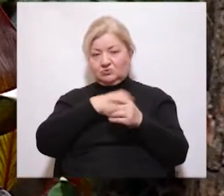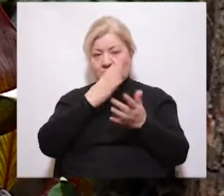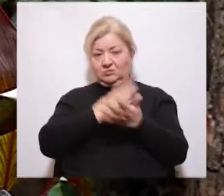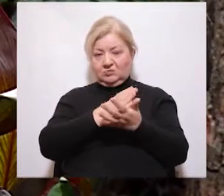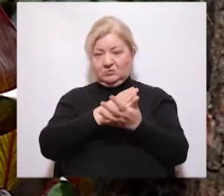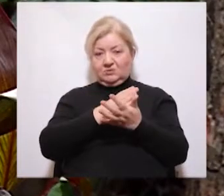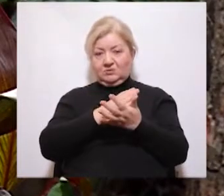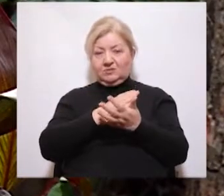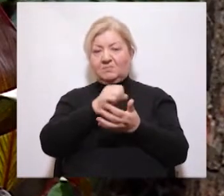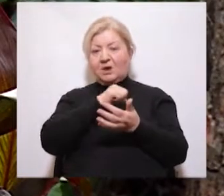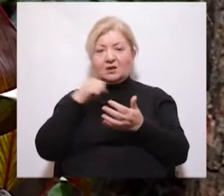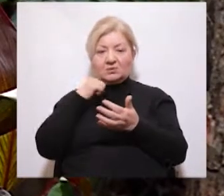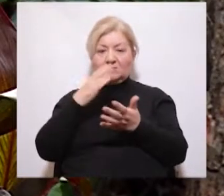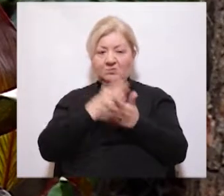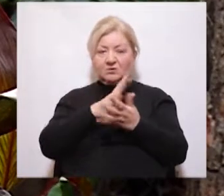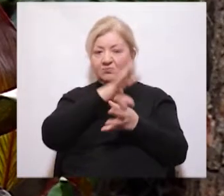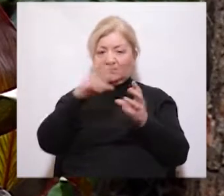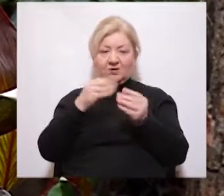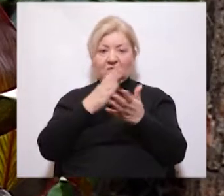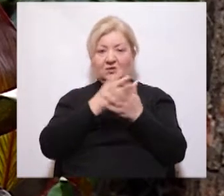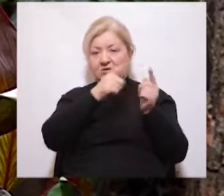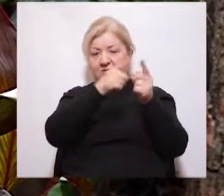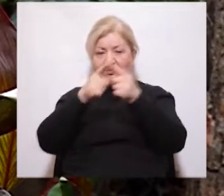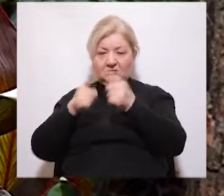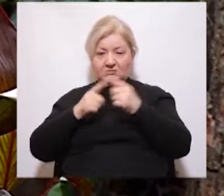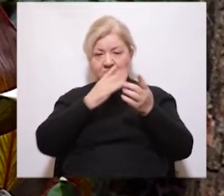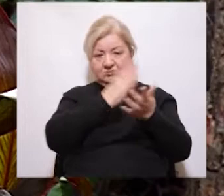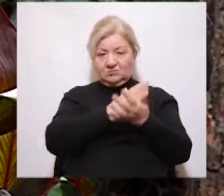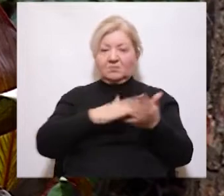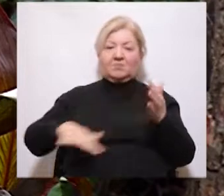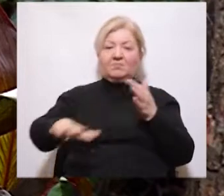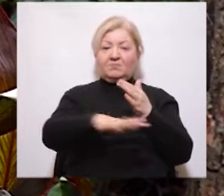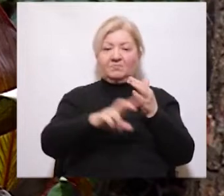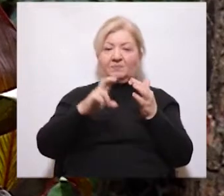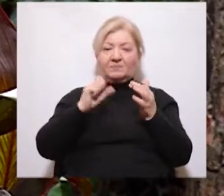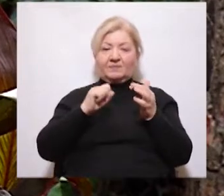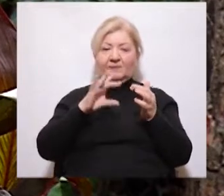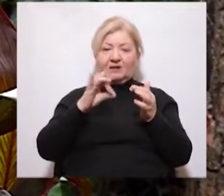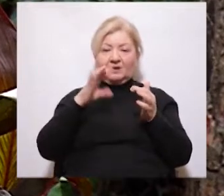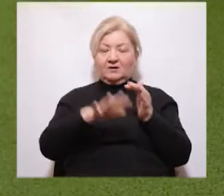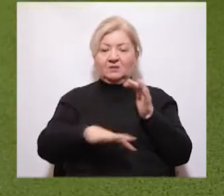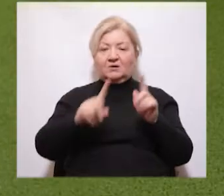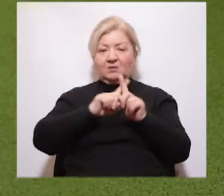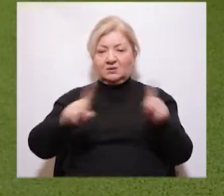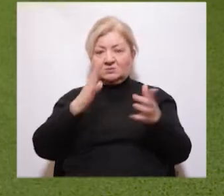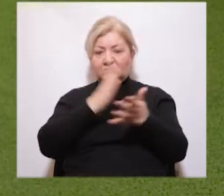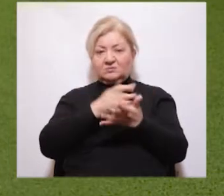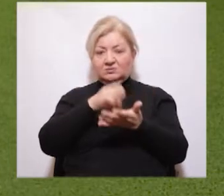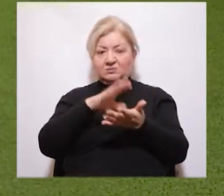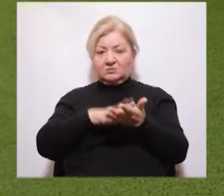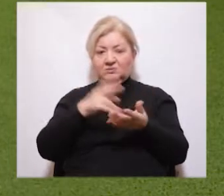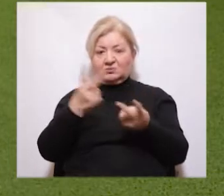ერთ-ერთი უმნიშვნელოვანესი დარგია. მეხილეობა მეტნაკლებად ყველა რეგიონში არის წარმოდგენილი, ბარის რეგიონებს გულისხმობ, თუმცა